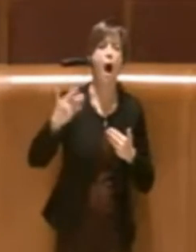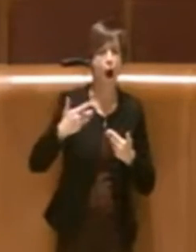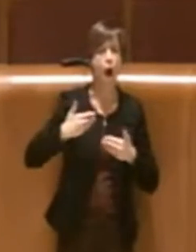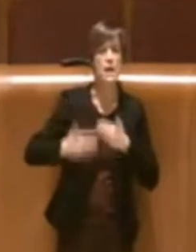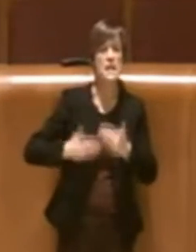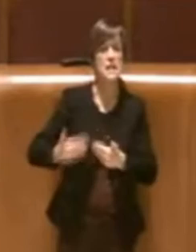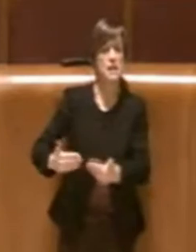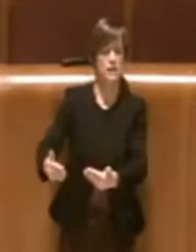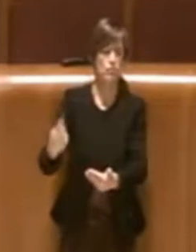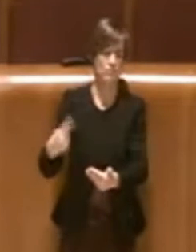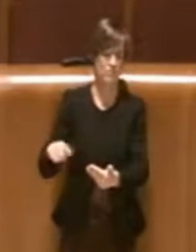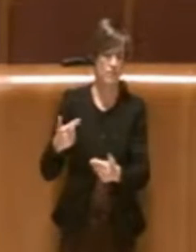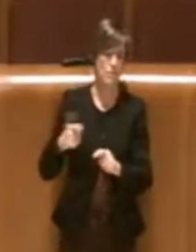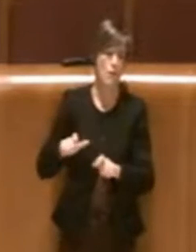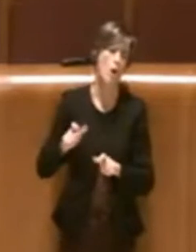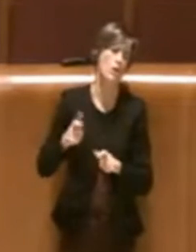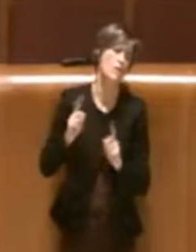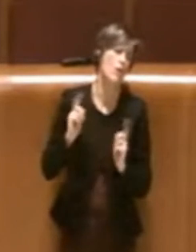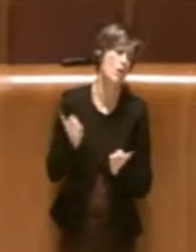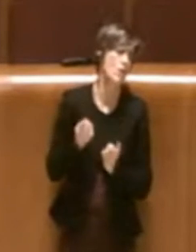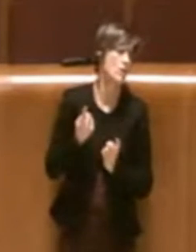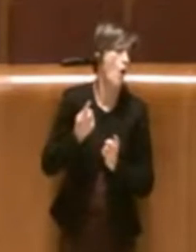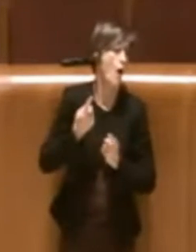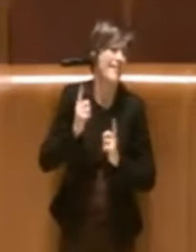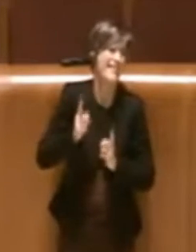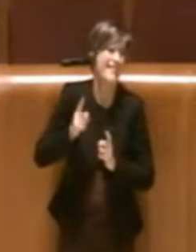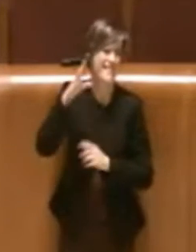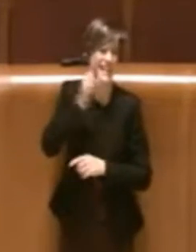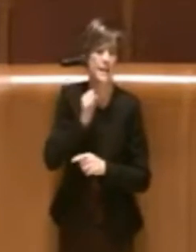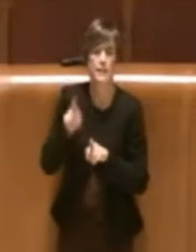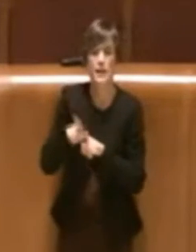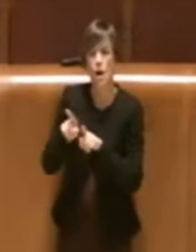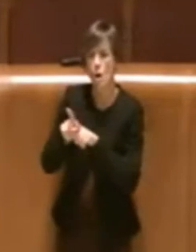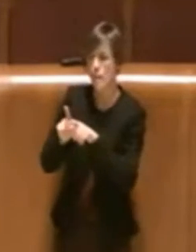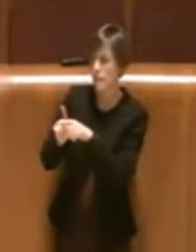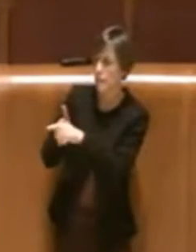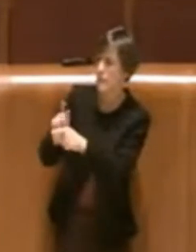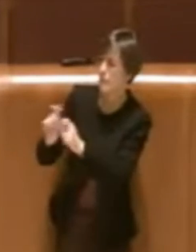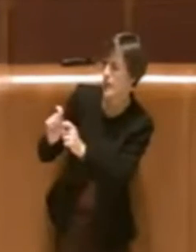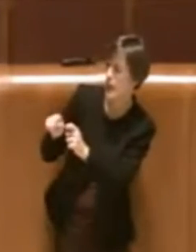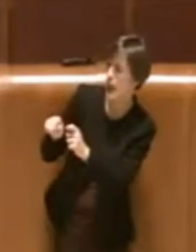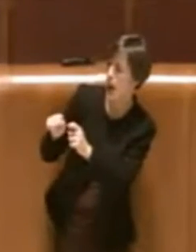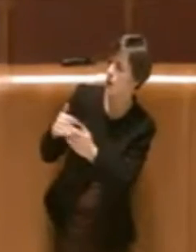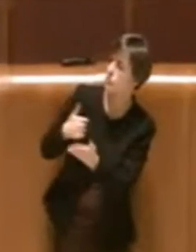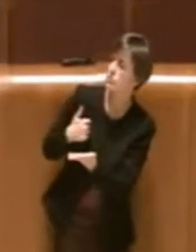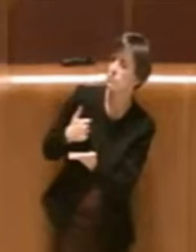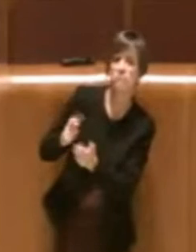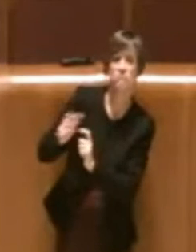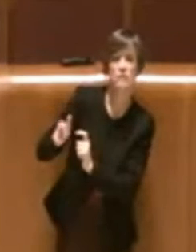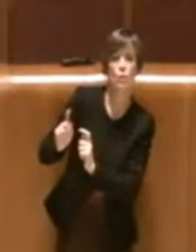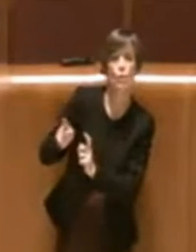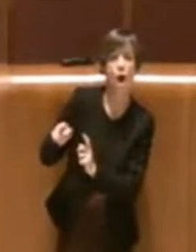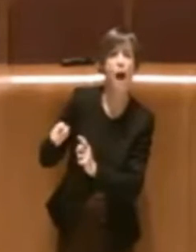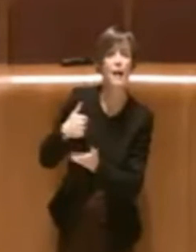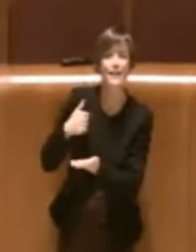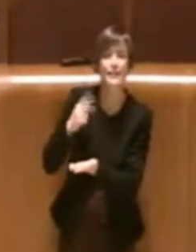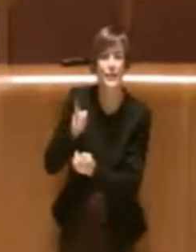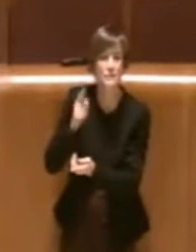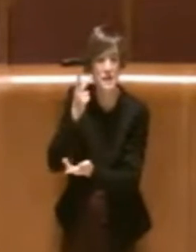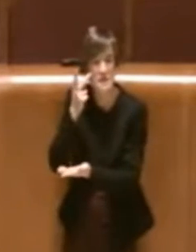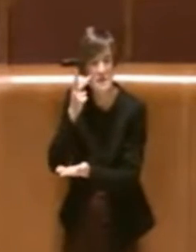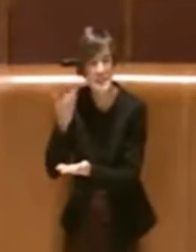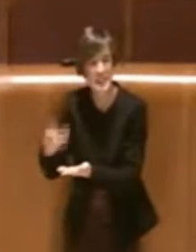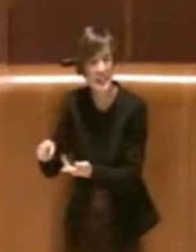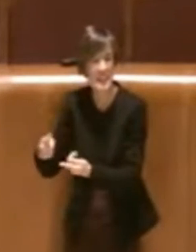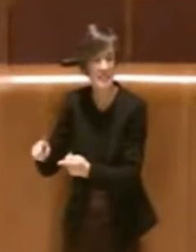risposta del mercato, diciamo così, a questa nuova modalità. E sulla base di questo vogliamo